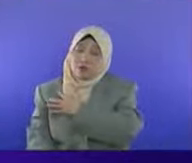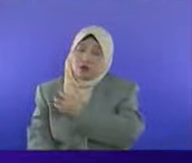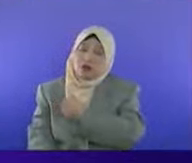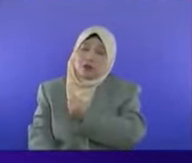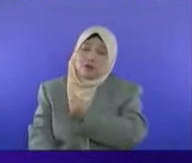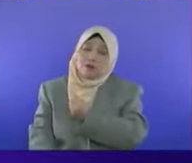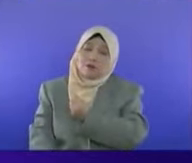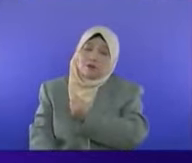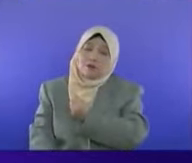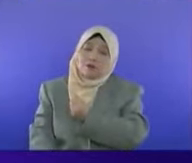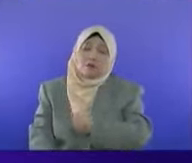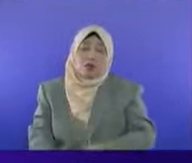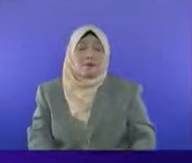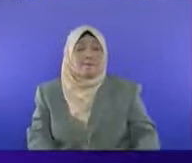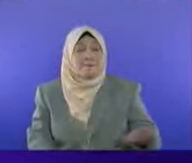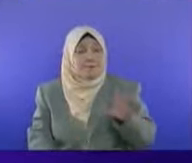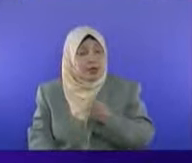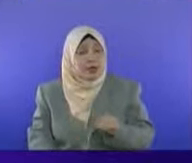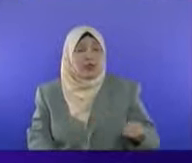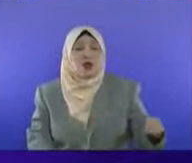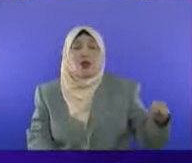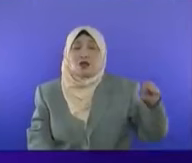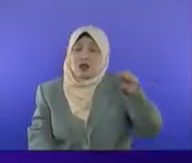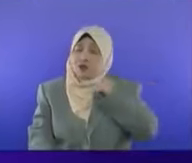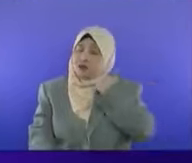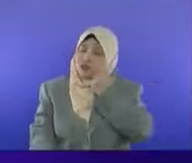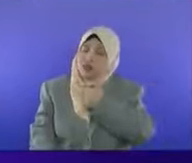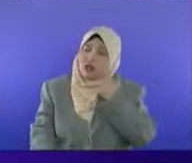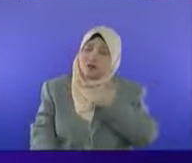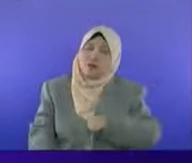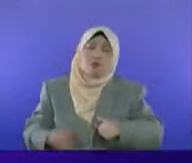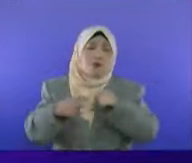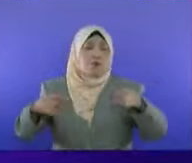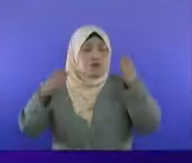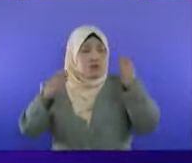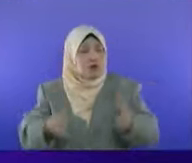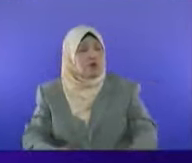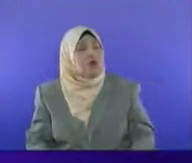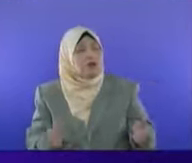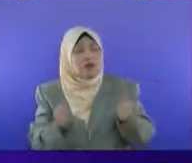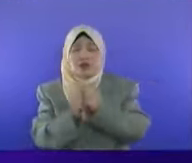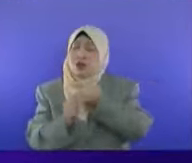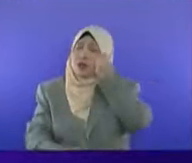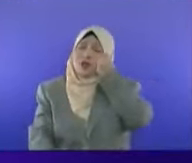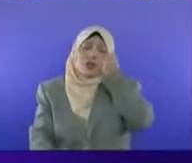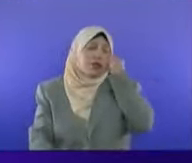للمؤمنين. من كان عدوا